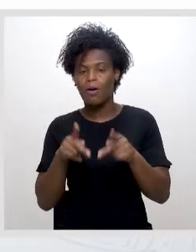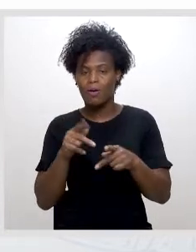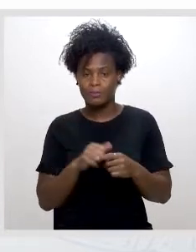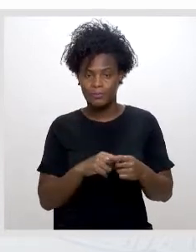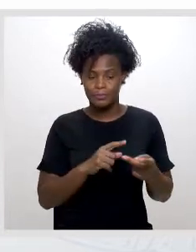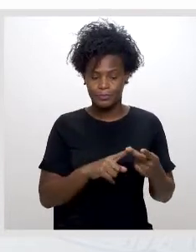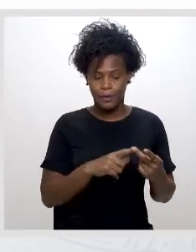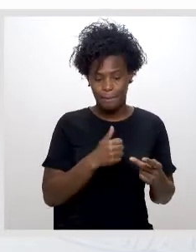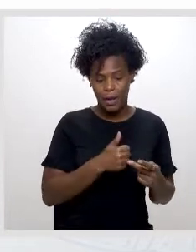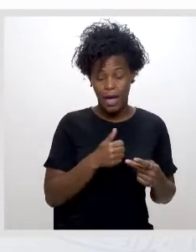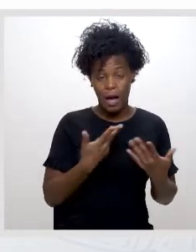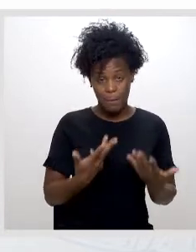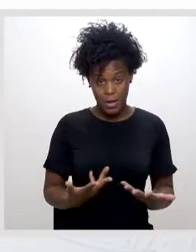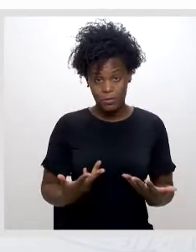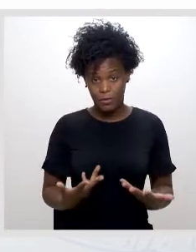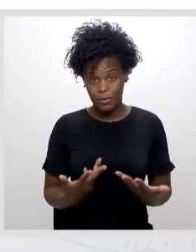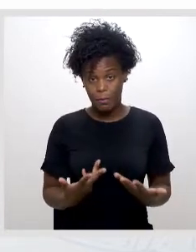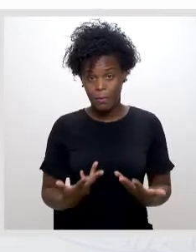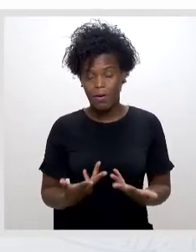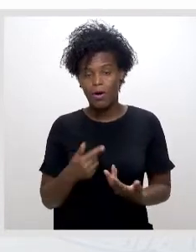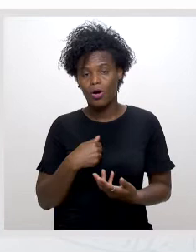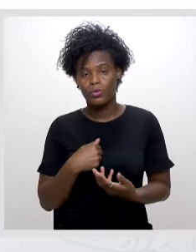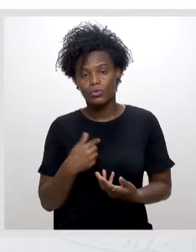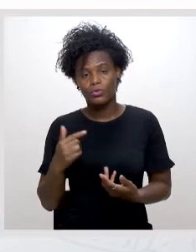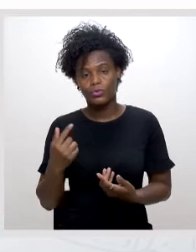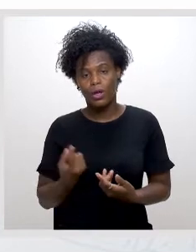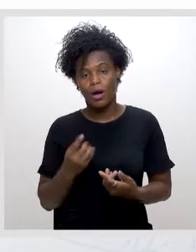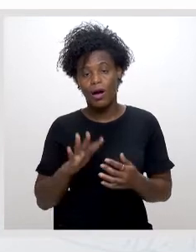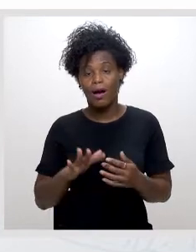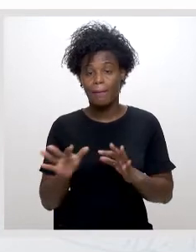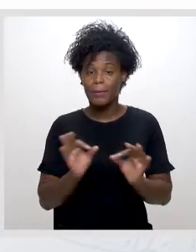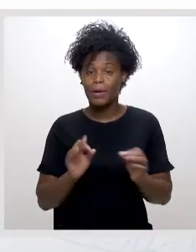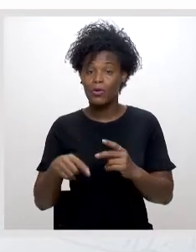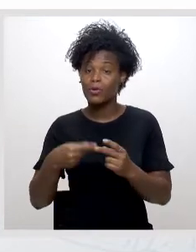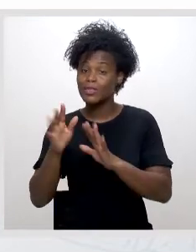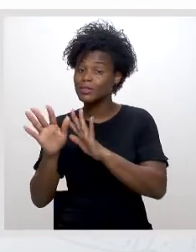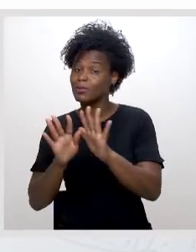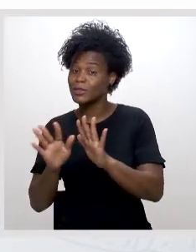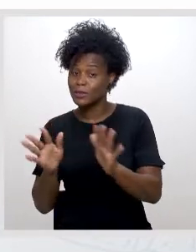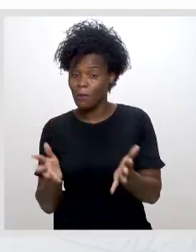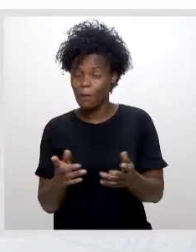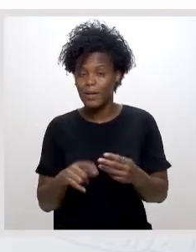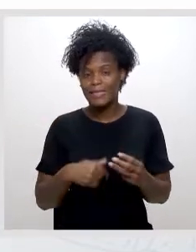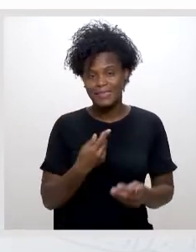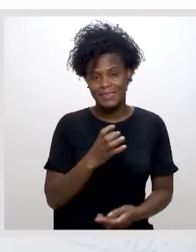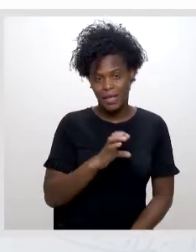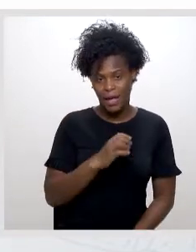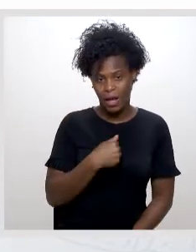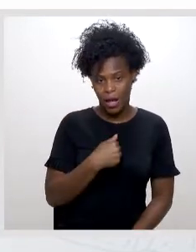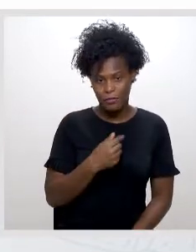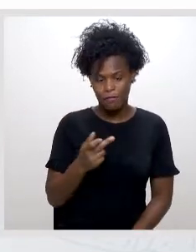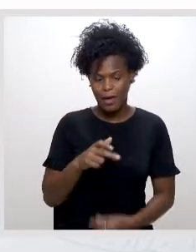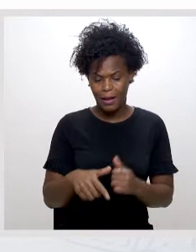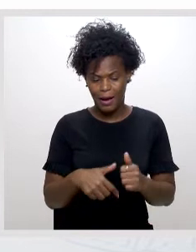B. En ce moment, je suis en train de préparer une autre exposition. C. Je viens